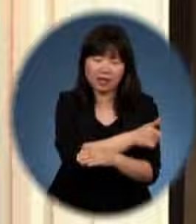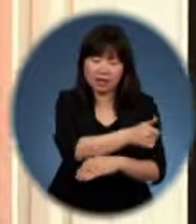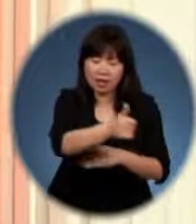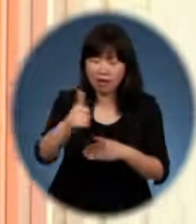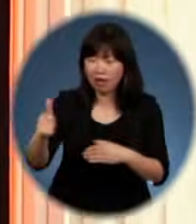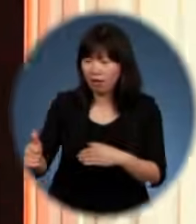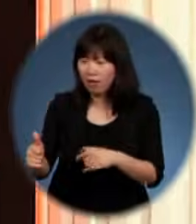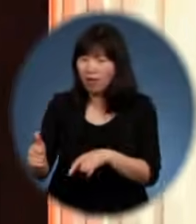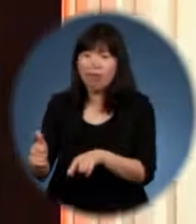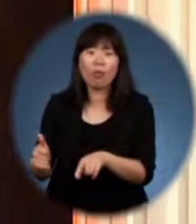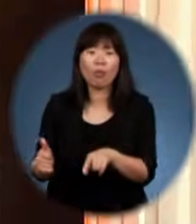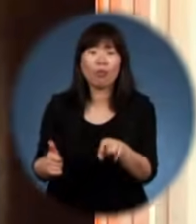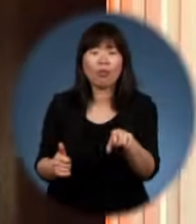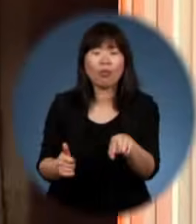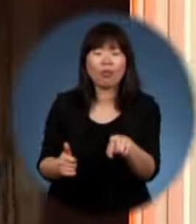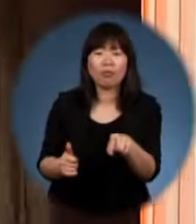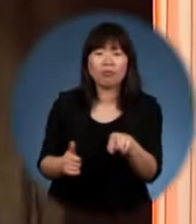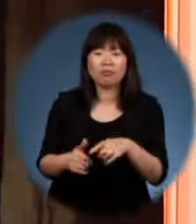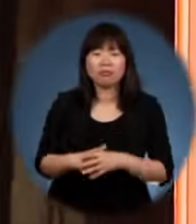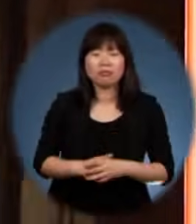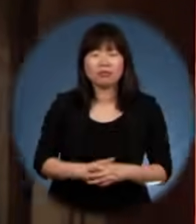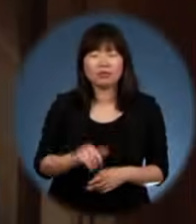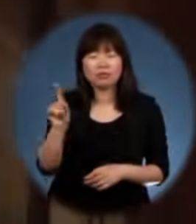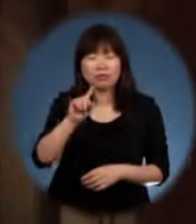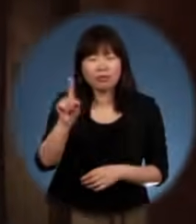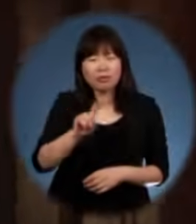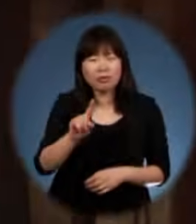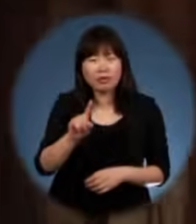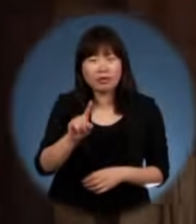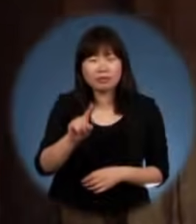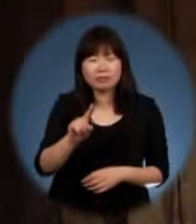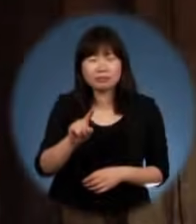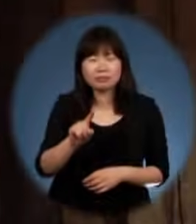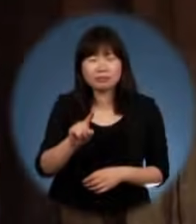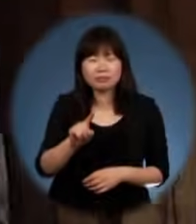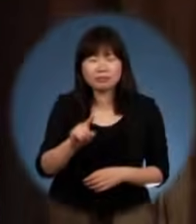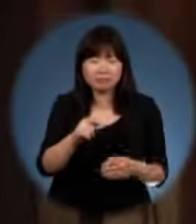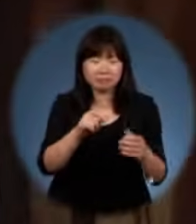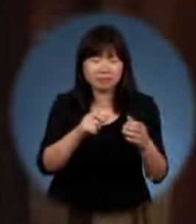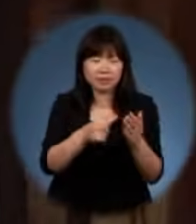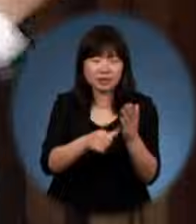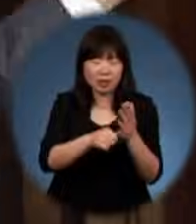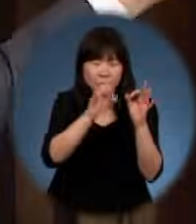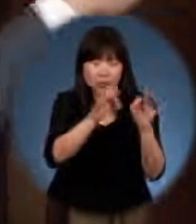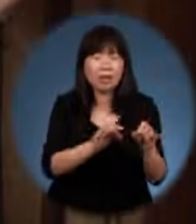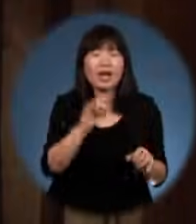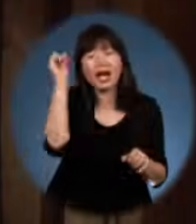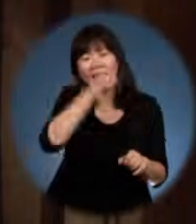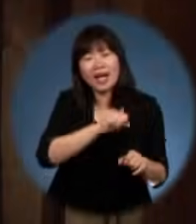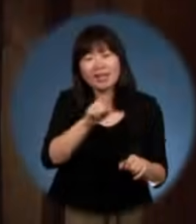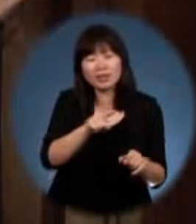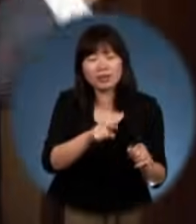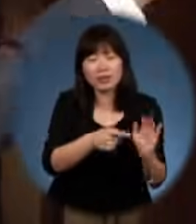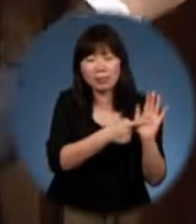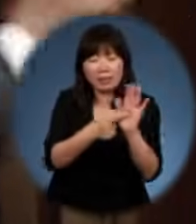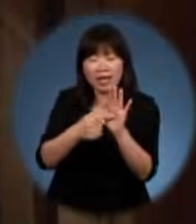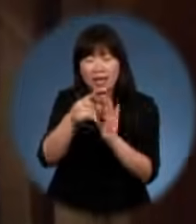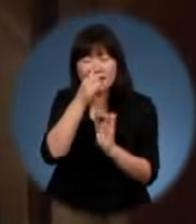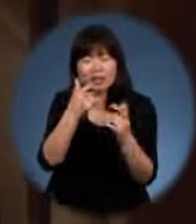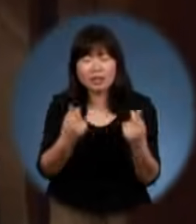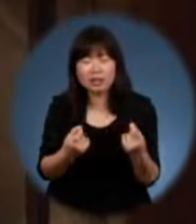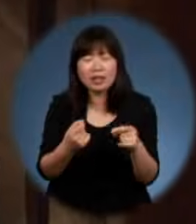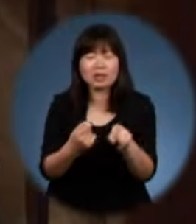보니까 오역이 어떤 2 잠시 기점으로 보고 어떻게 투사된 것이구나 이게